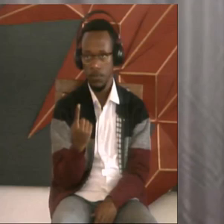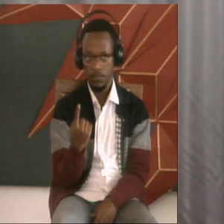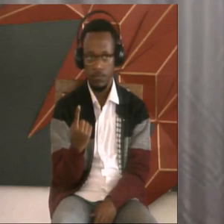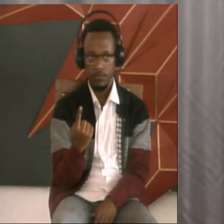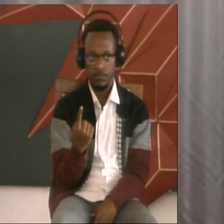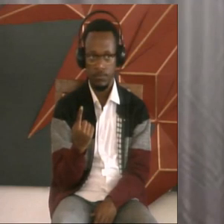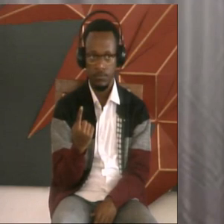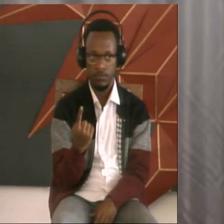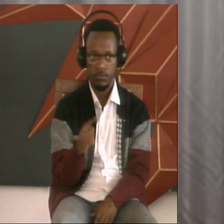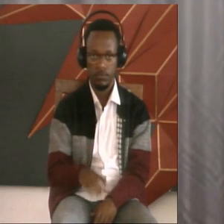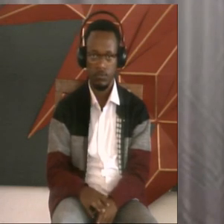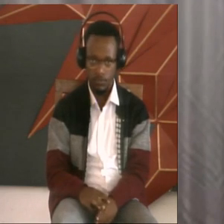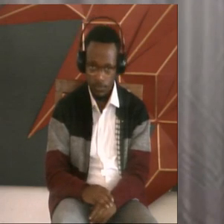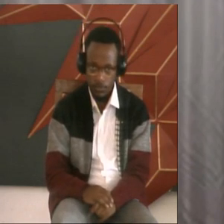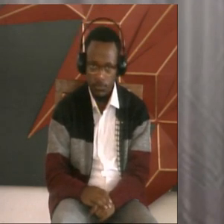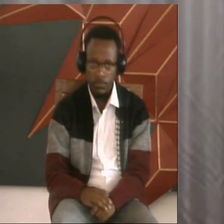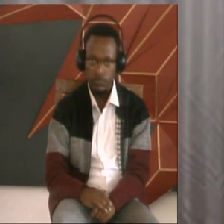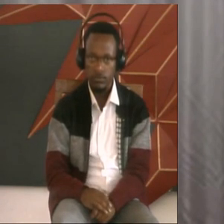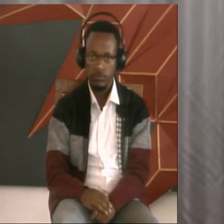de David.